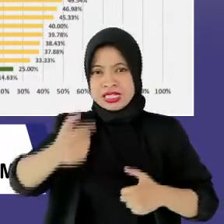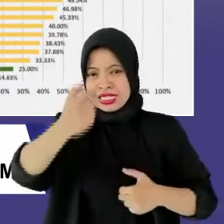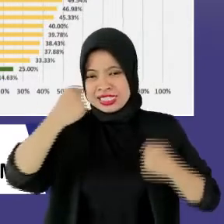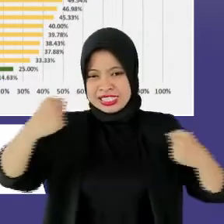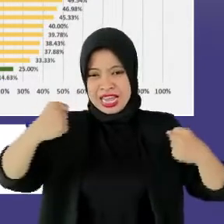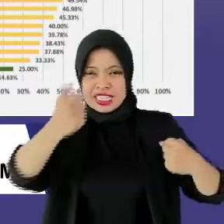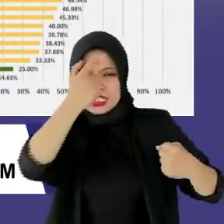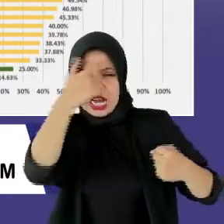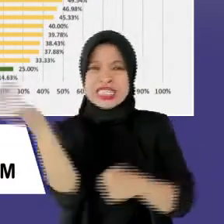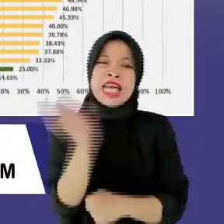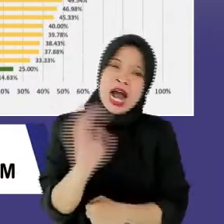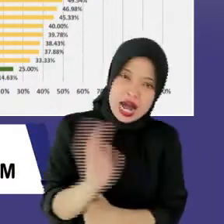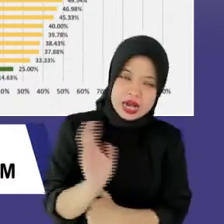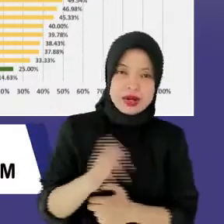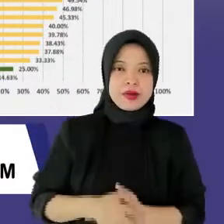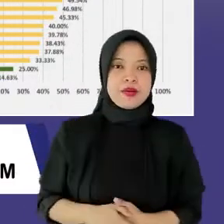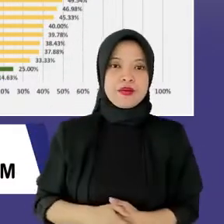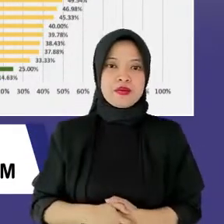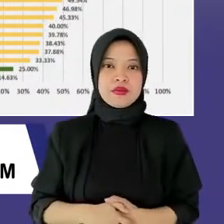sampai sakit. Baik.